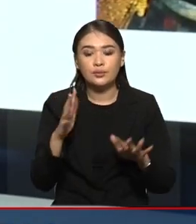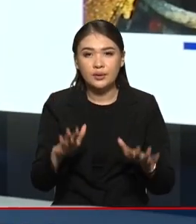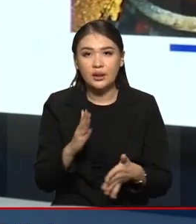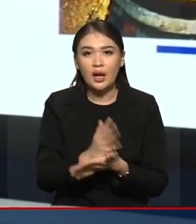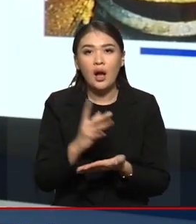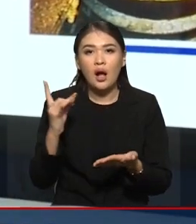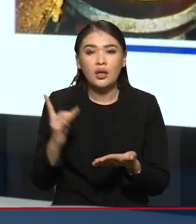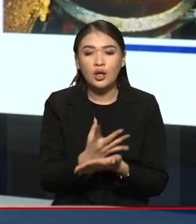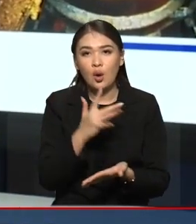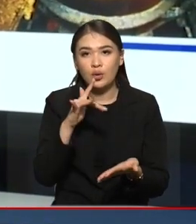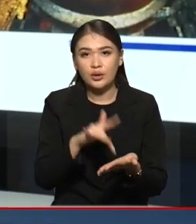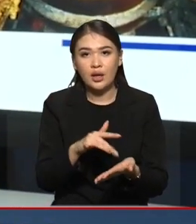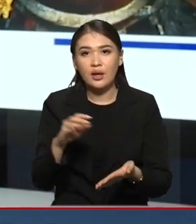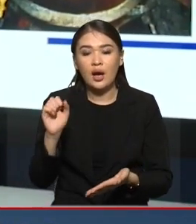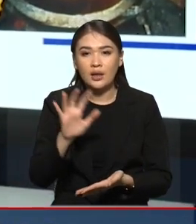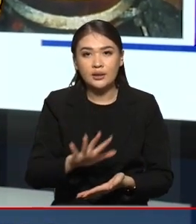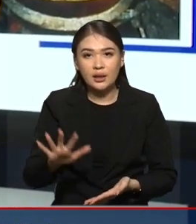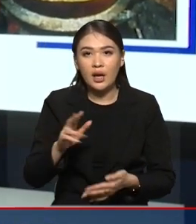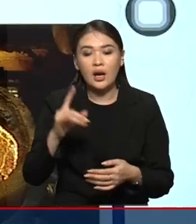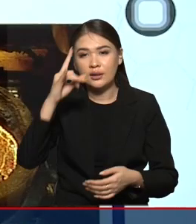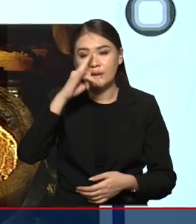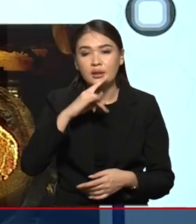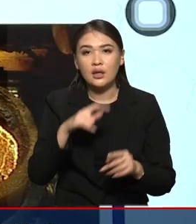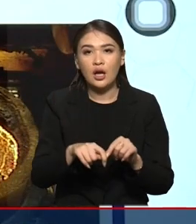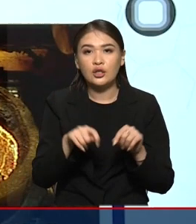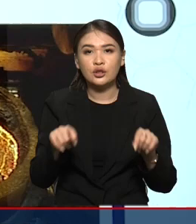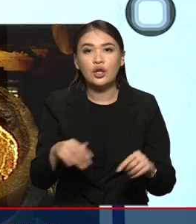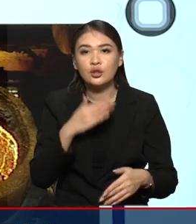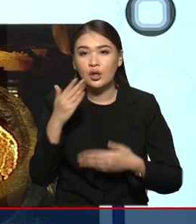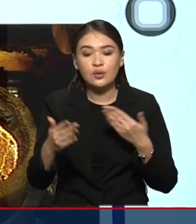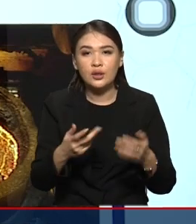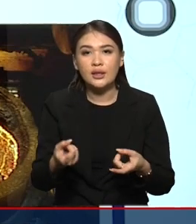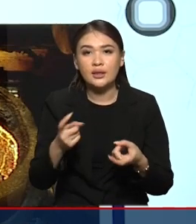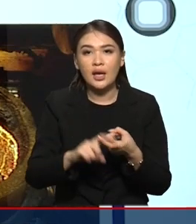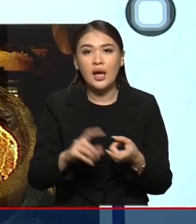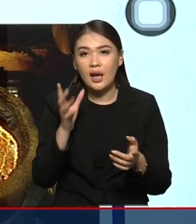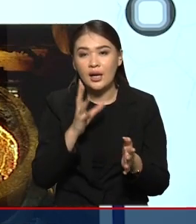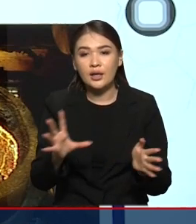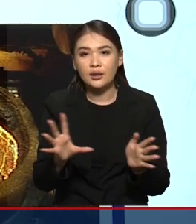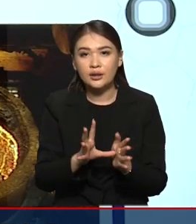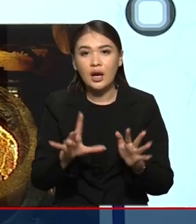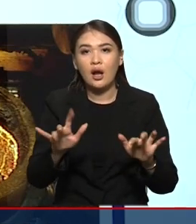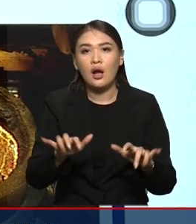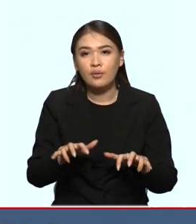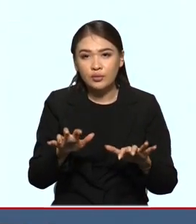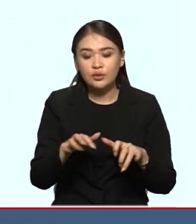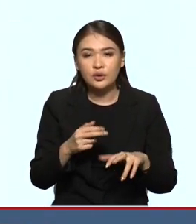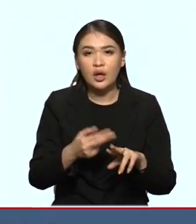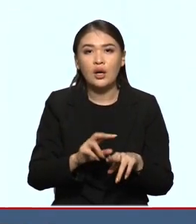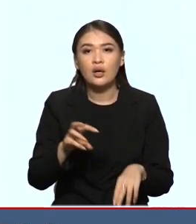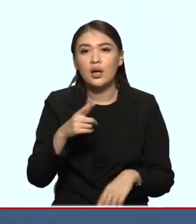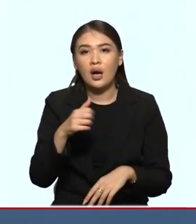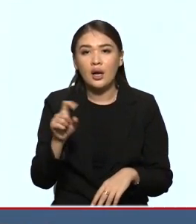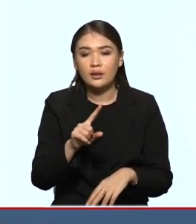Алғаш Орталық Азияда Қазақстанда ашылып отыр. Қазір мұнда өңірдің сұранысына сай электроэнергетика, компьютерлік инженерия, мұнай-газ